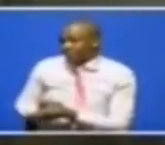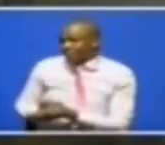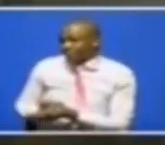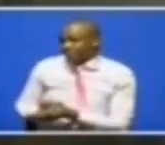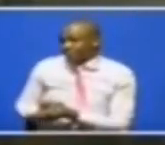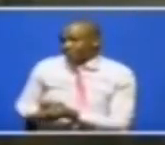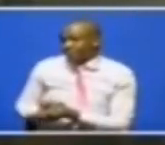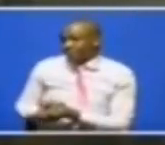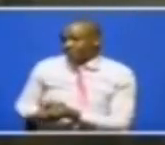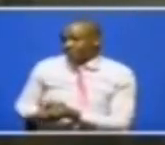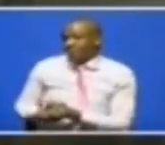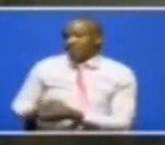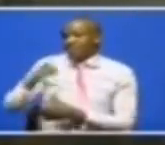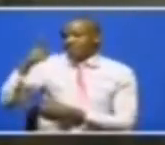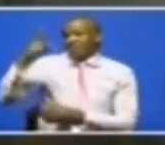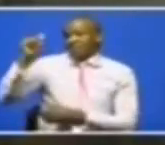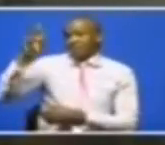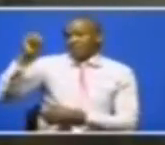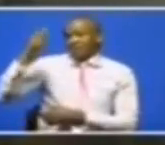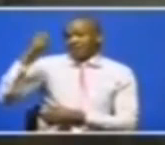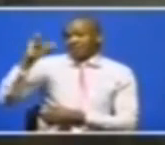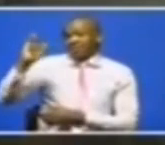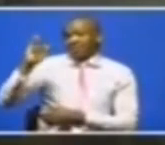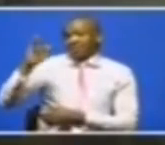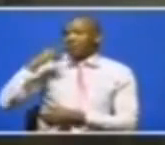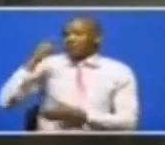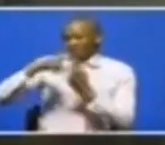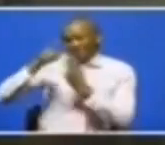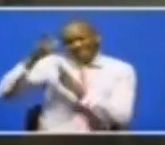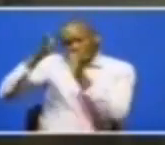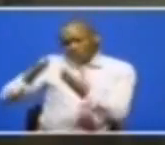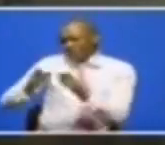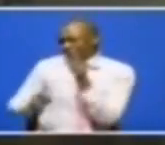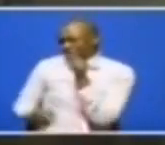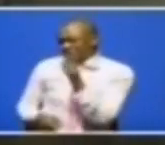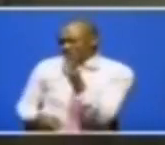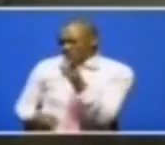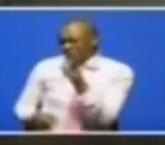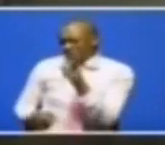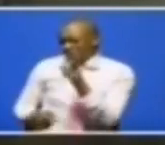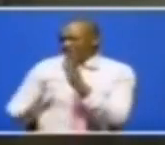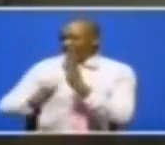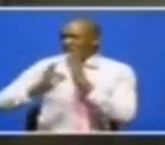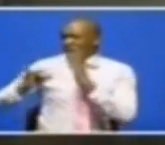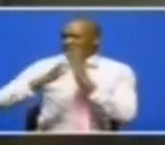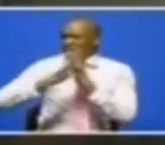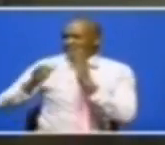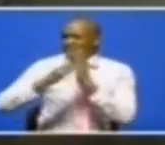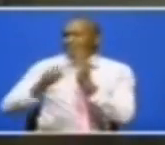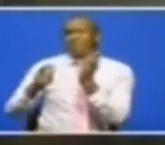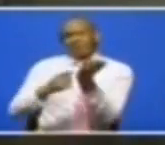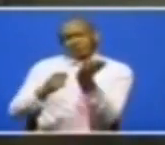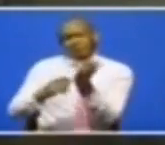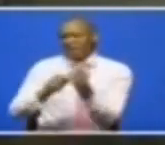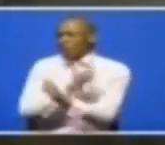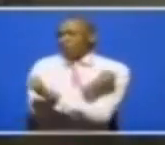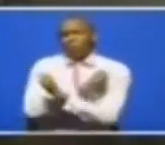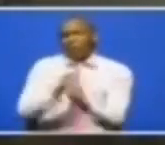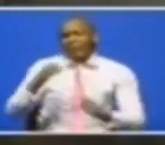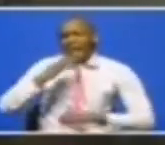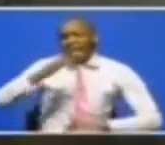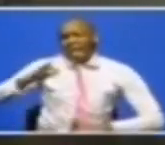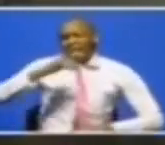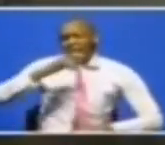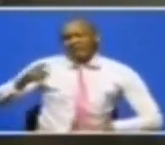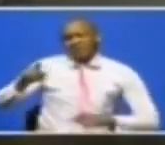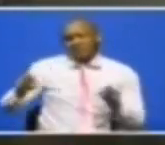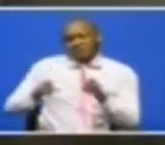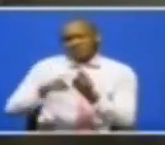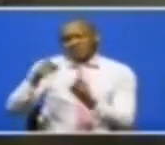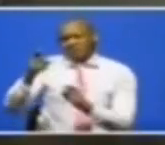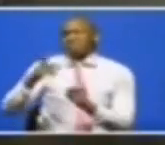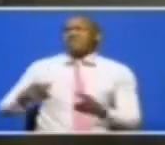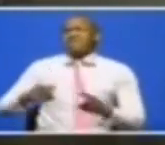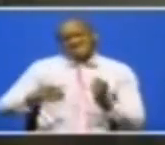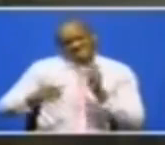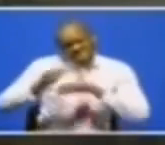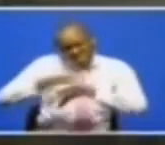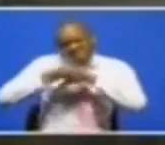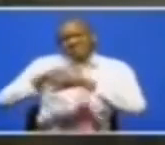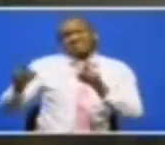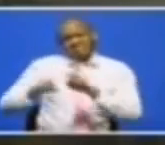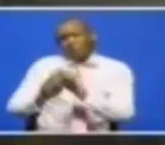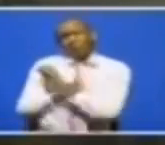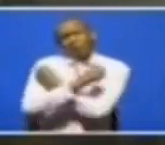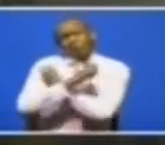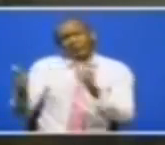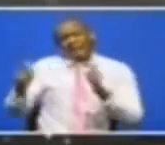at Alamin Kimathi anasema huyu Kariara Muthiora ana ufasaha wa lugha ya Kiswahili kweli, just like he's articulate in English,